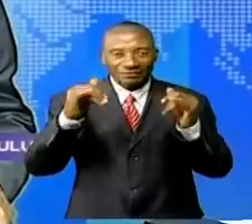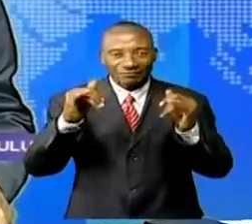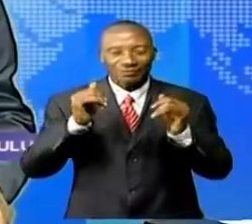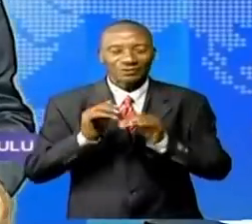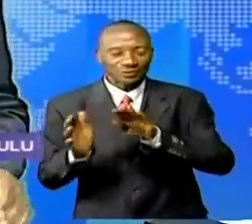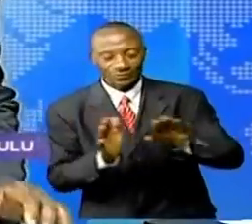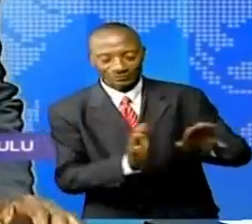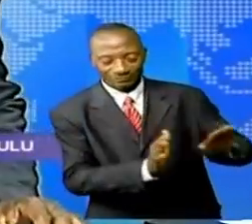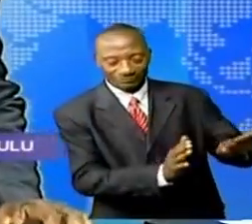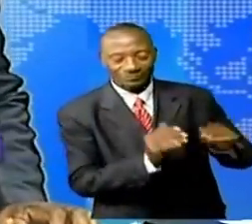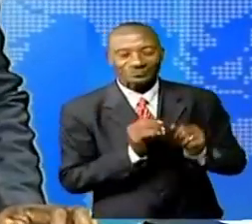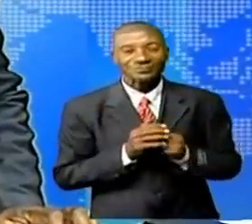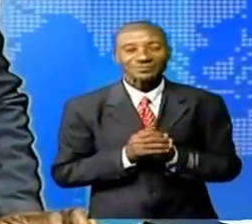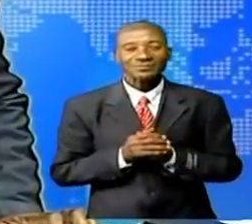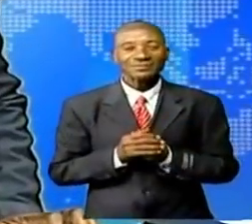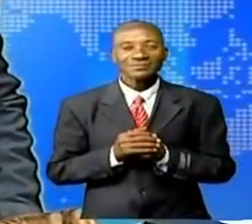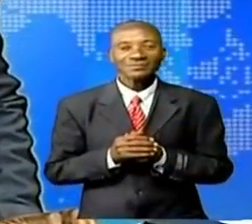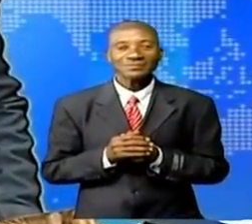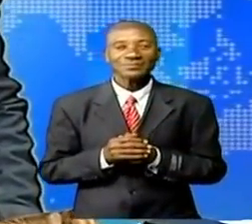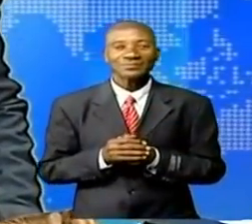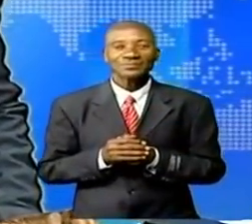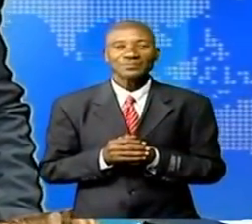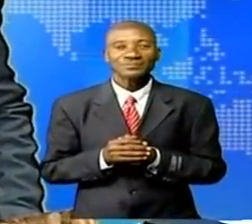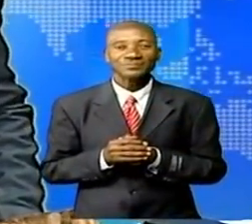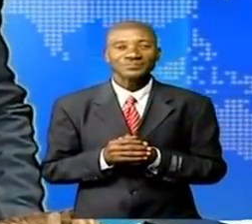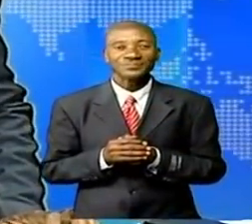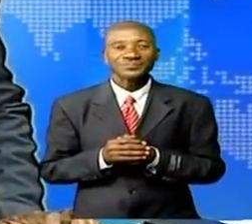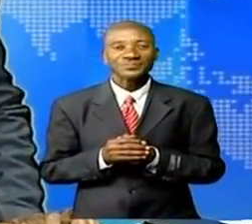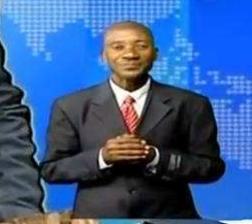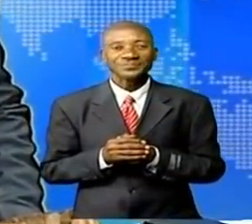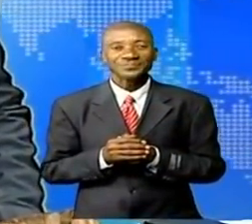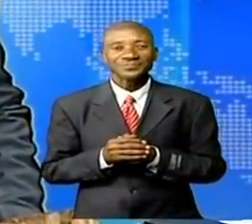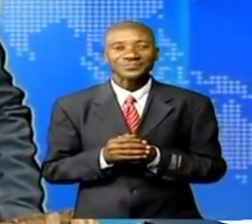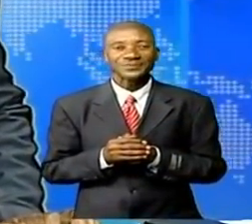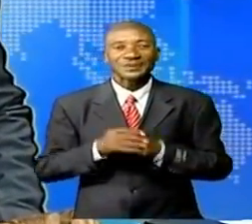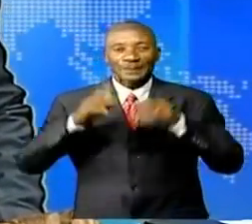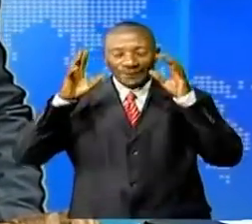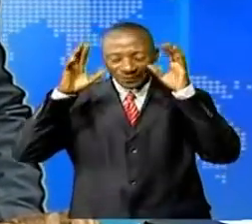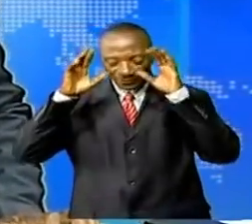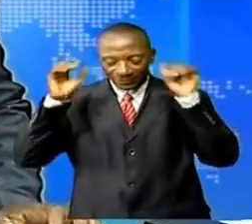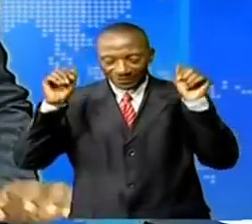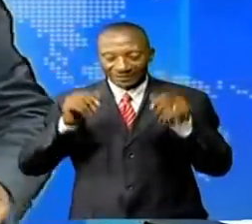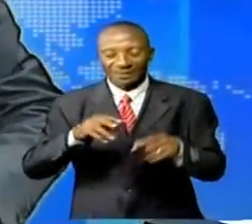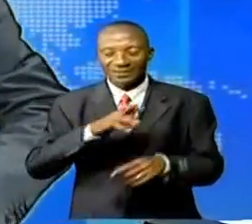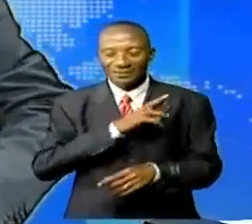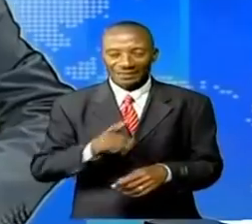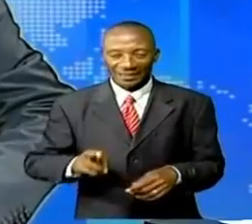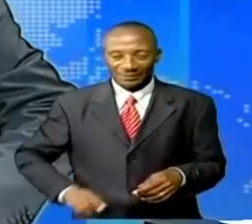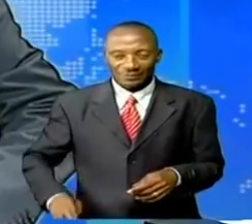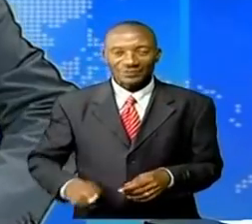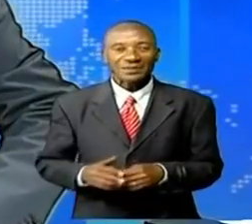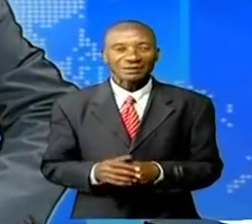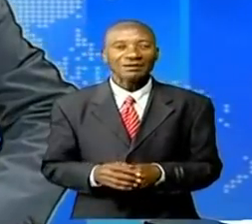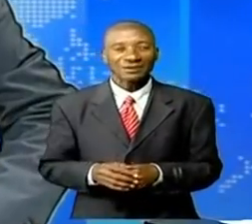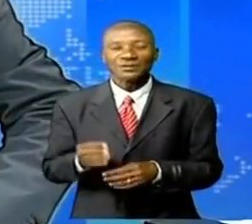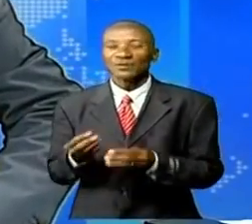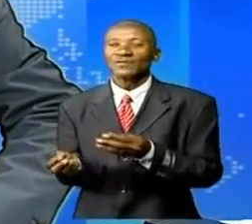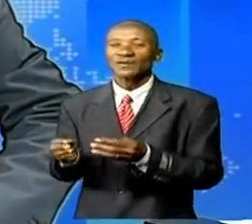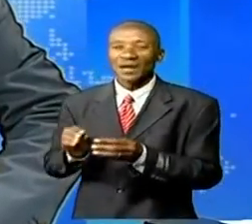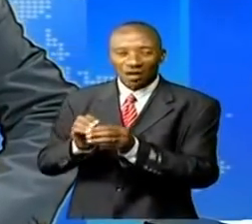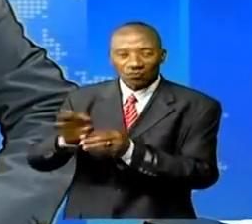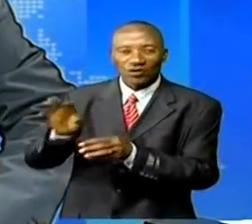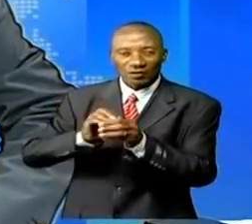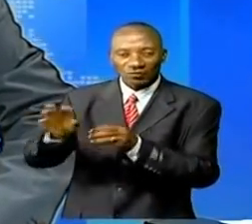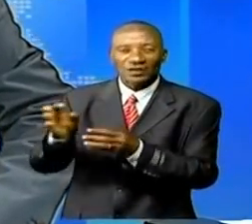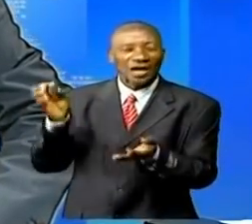ce journal. Les FARDC viennent de gonfler les effectifs dans la province de l'Ituri. Des